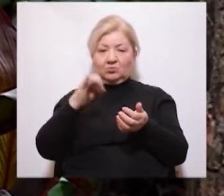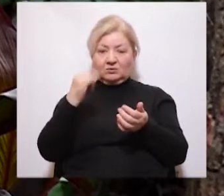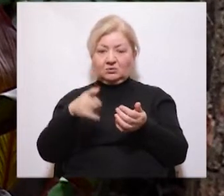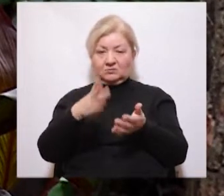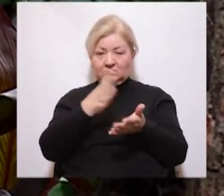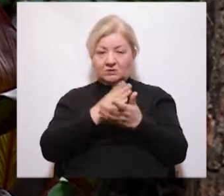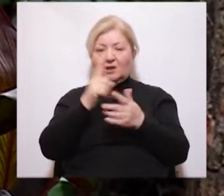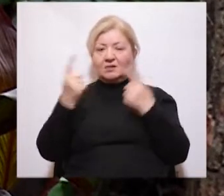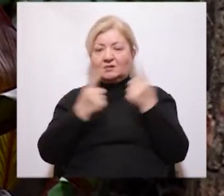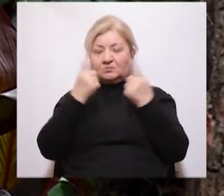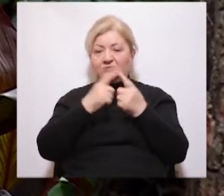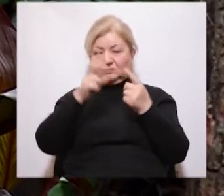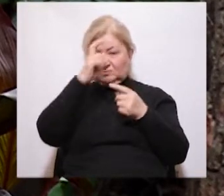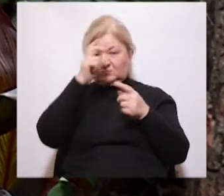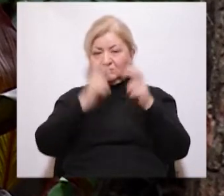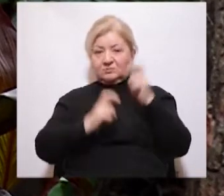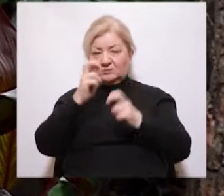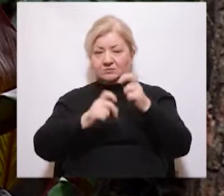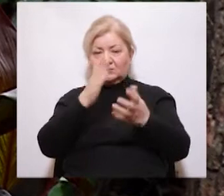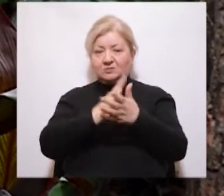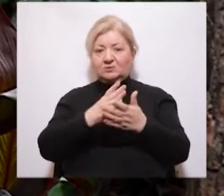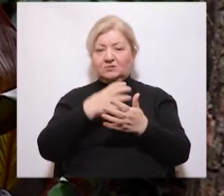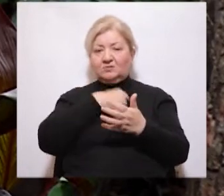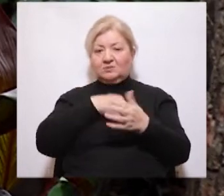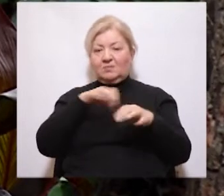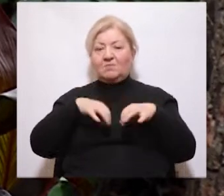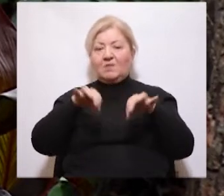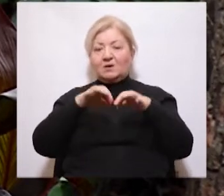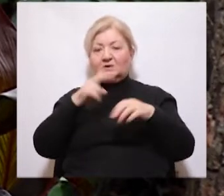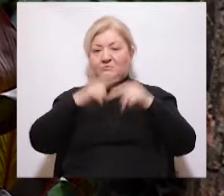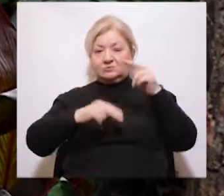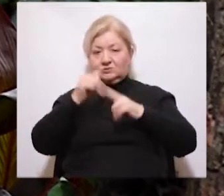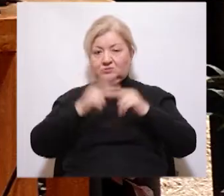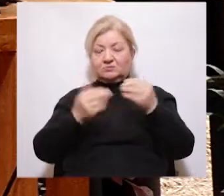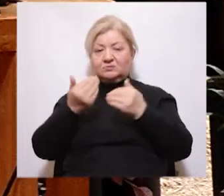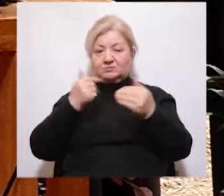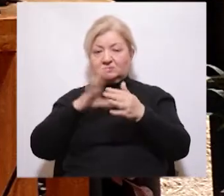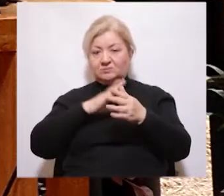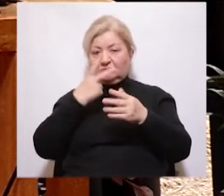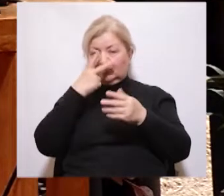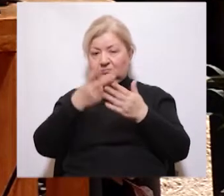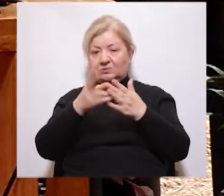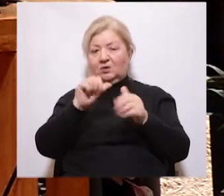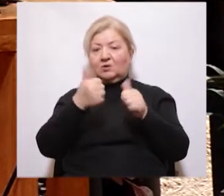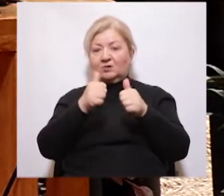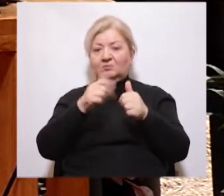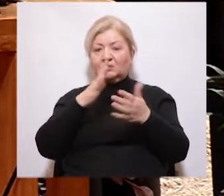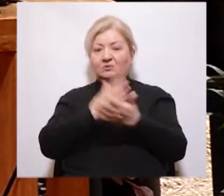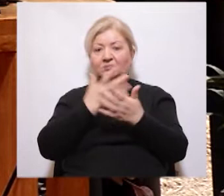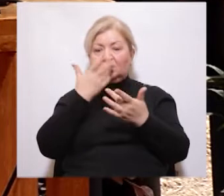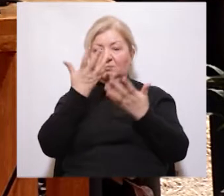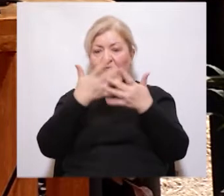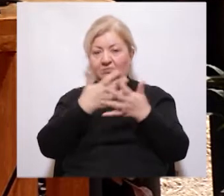კომბინატი. ნებისმიერ ქვეყანაში მრეწველობის განსაკუთრებით მნიშვნელოვანი დარგია მანქანათმშენებლობა. ჩვენ წინა გამოსახულებაზე ნახეთ,